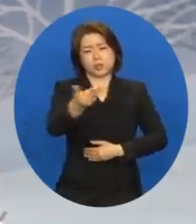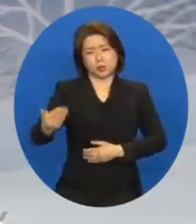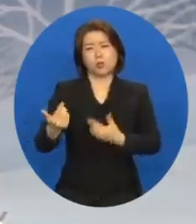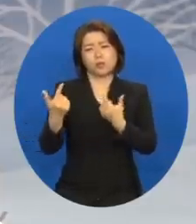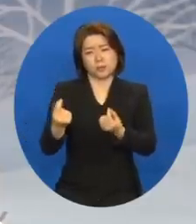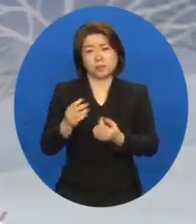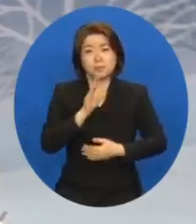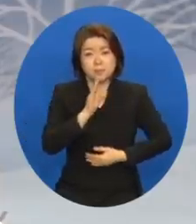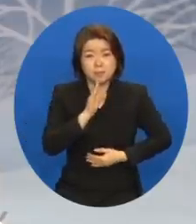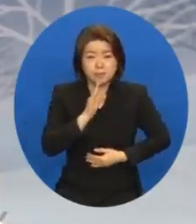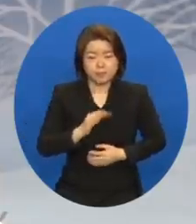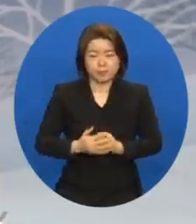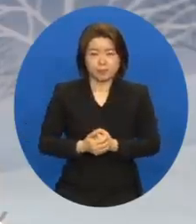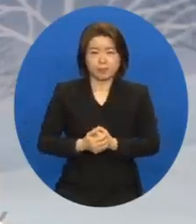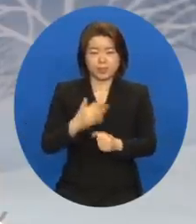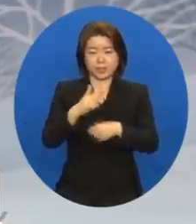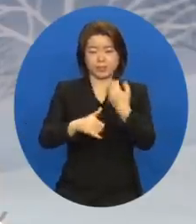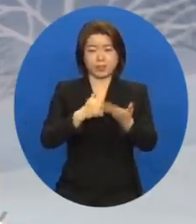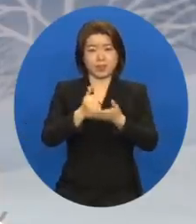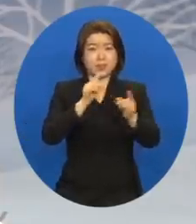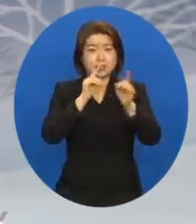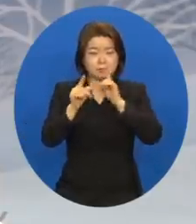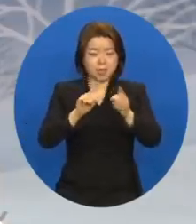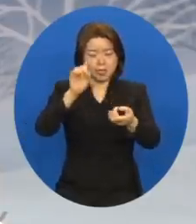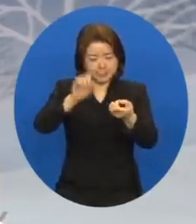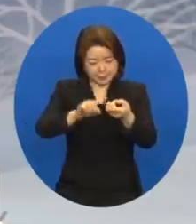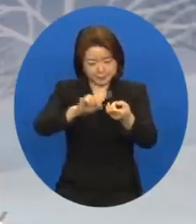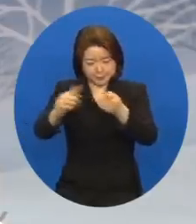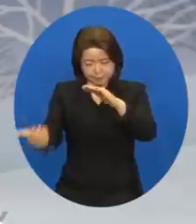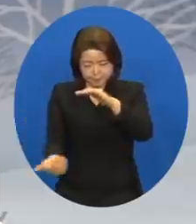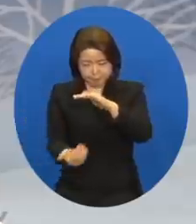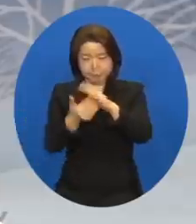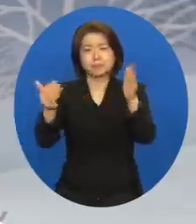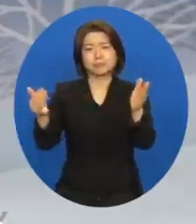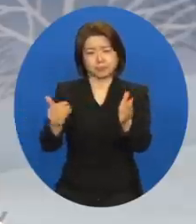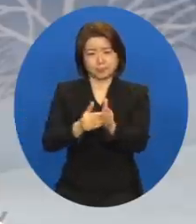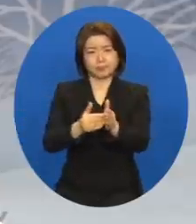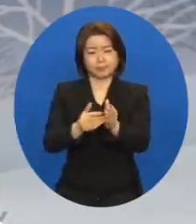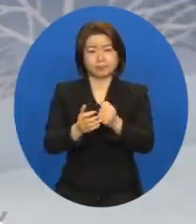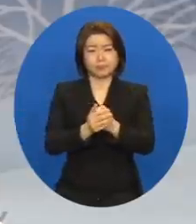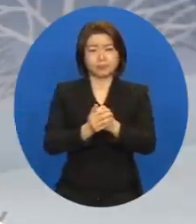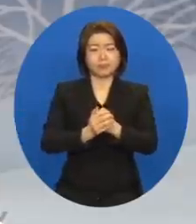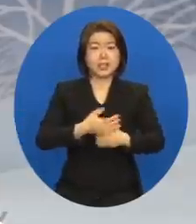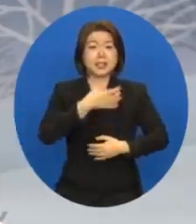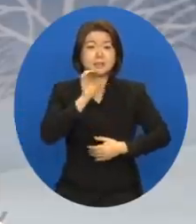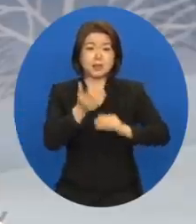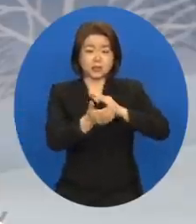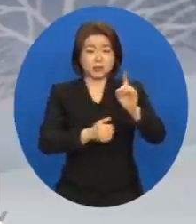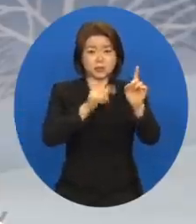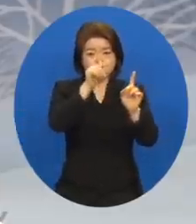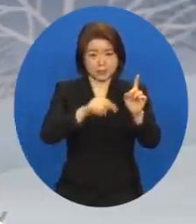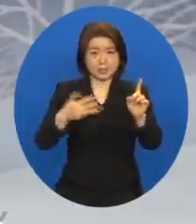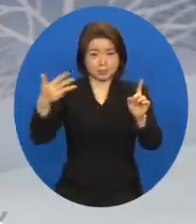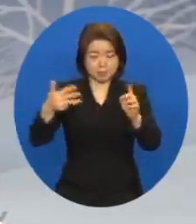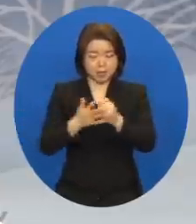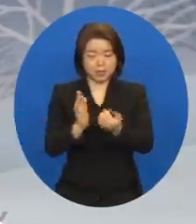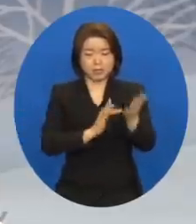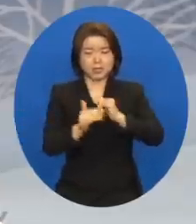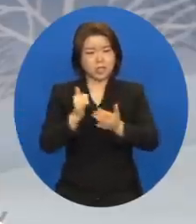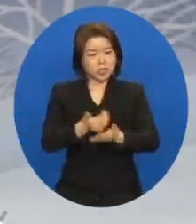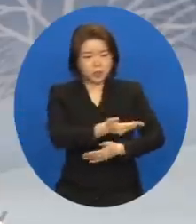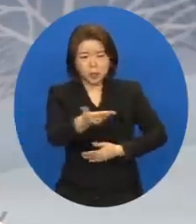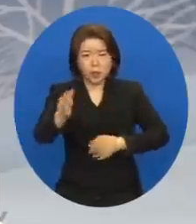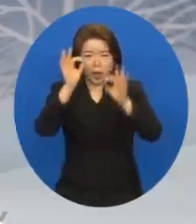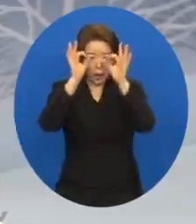아닙니까? 하나님의 말씀은 그대로 성취되었습니다. 베드로전서 1장 8절에 예수를 너희가